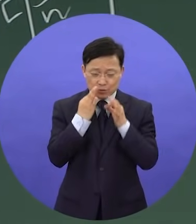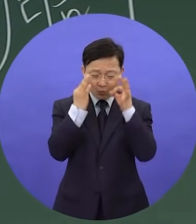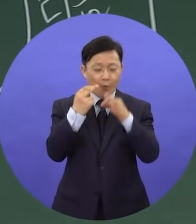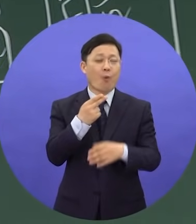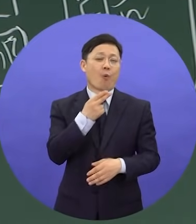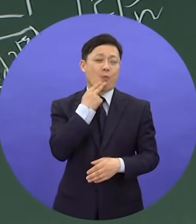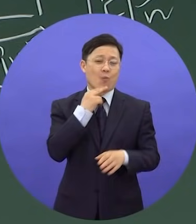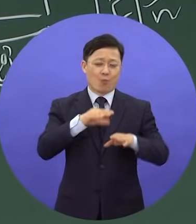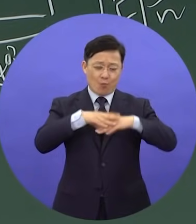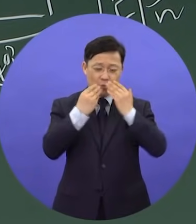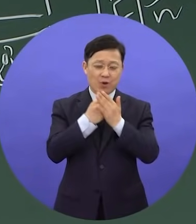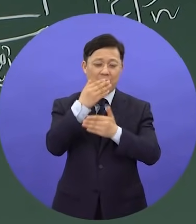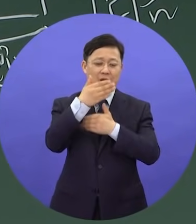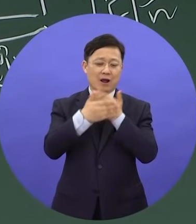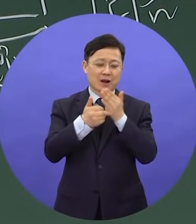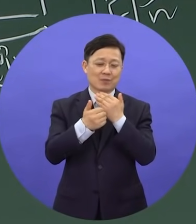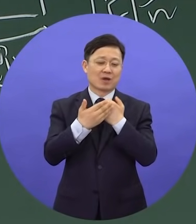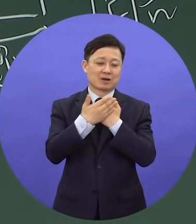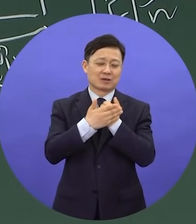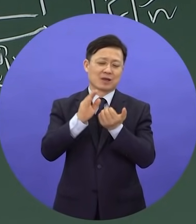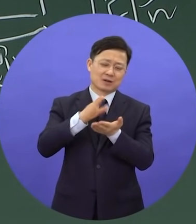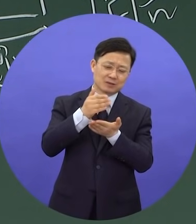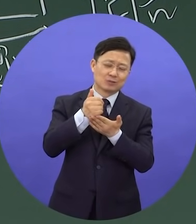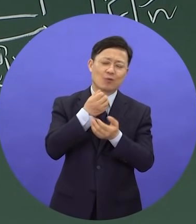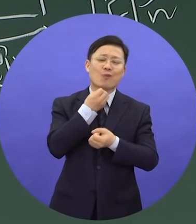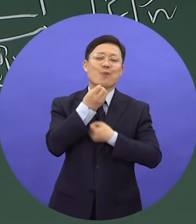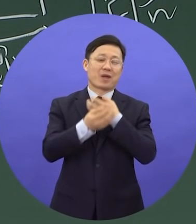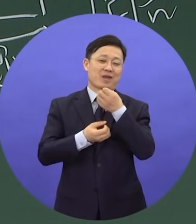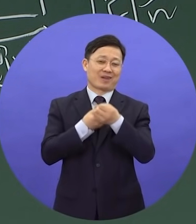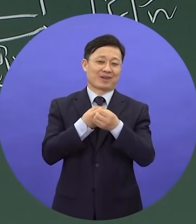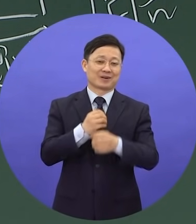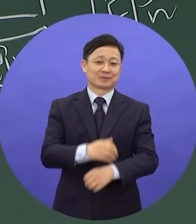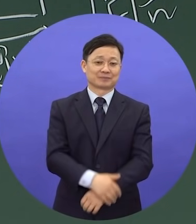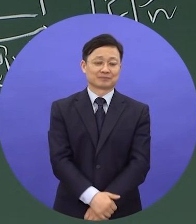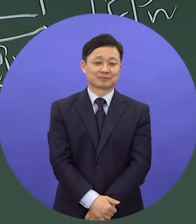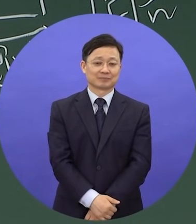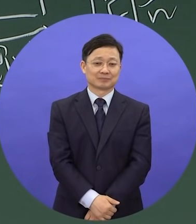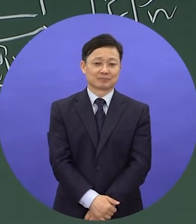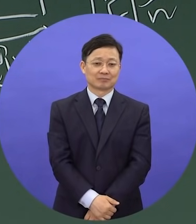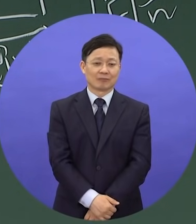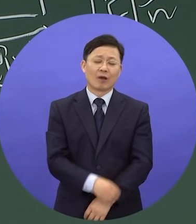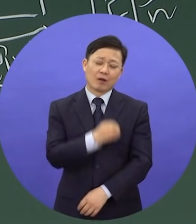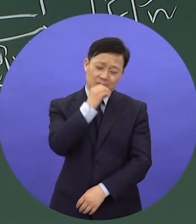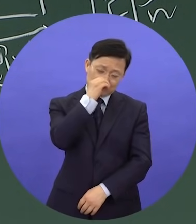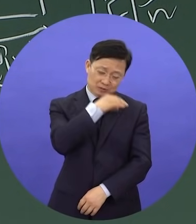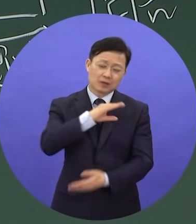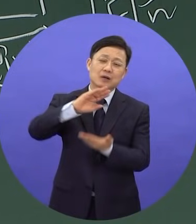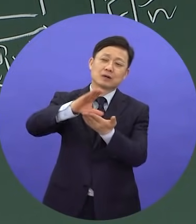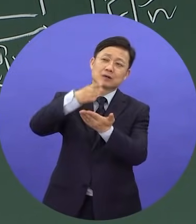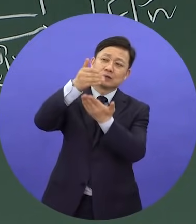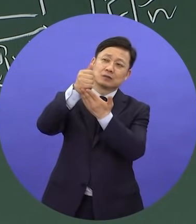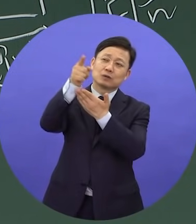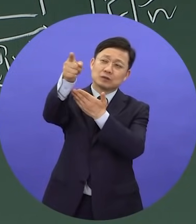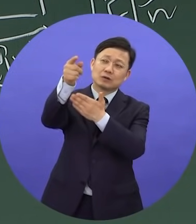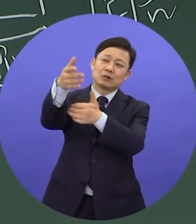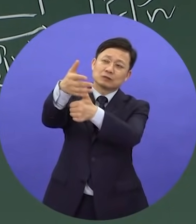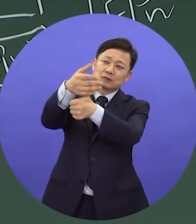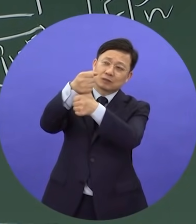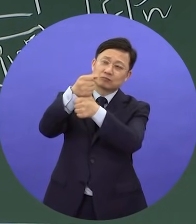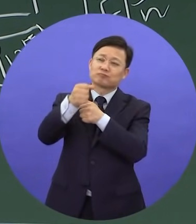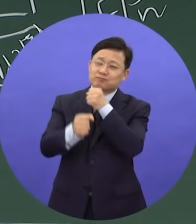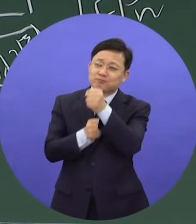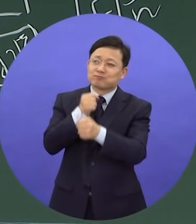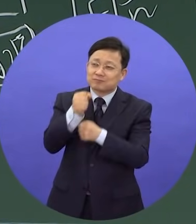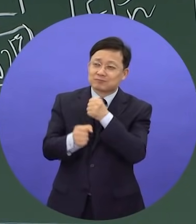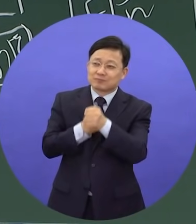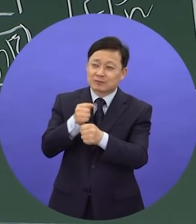be? Paul says, not that I've already attained it, not that I've already accomplished it. 그냥 그리스도의 삶을 그 잡으러 갈 겁니다. That's pressing on to make